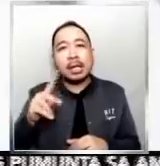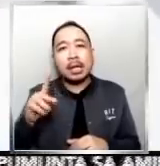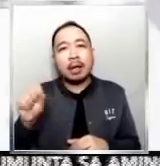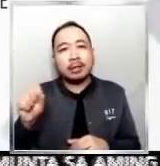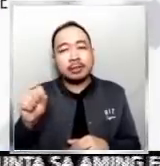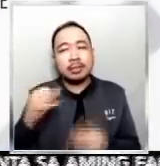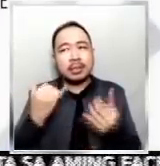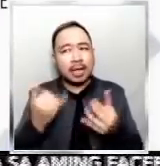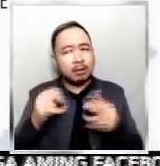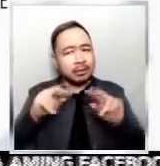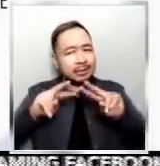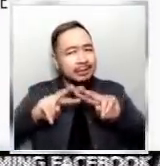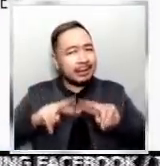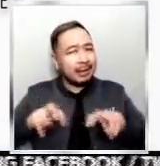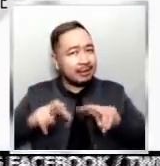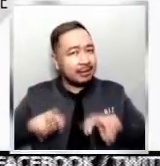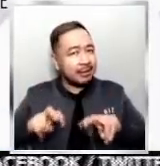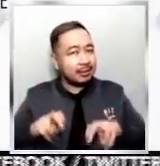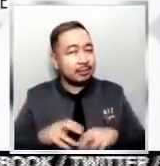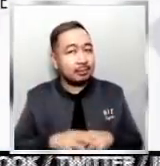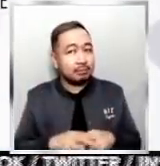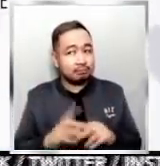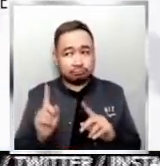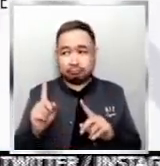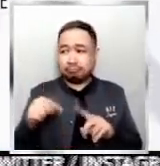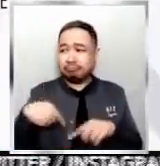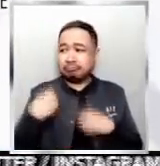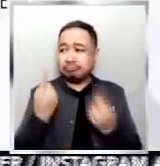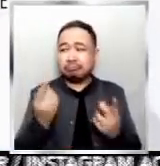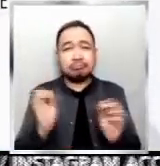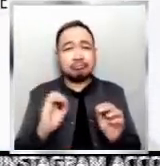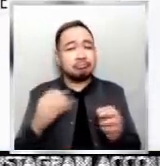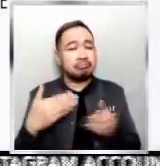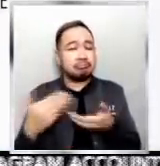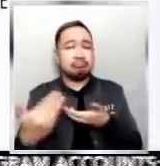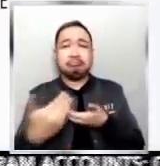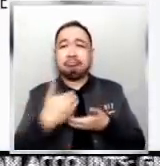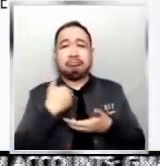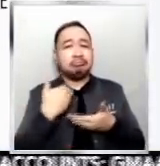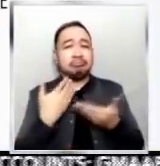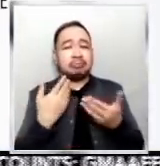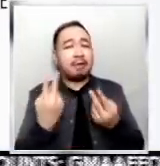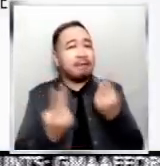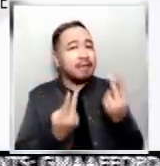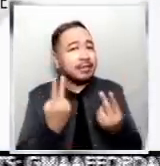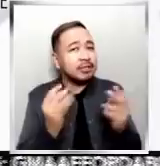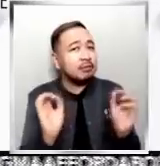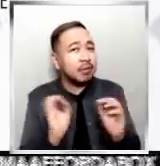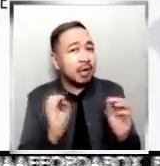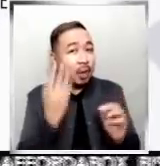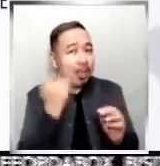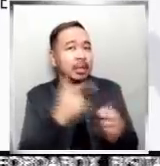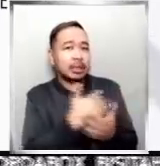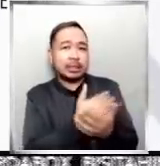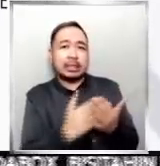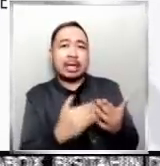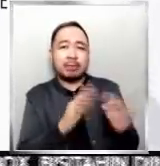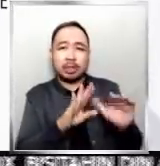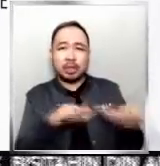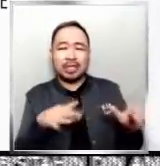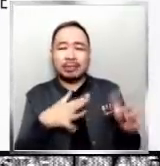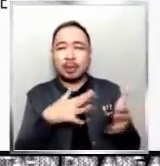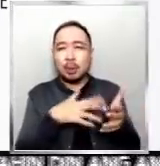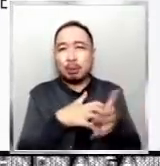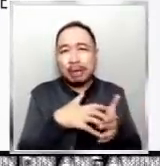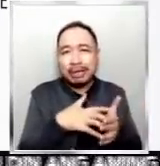not received any visitors at all due to the fact that some of the children are immunocompromised and we have